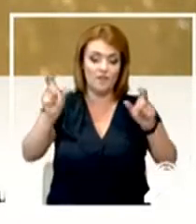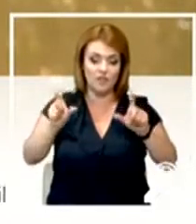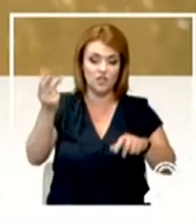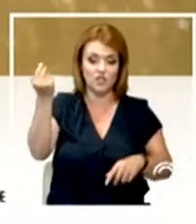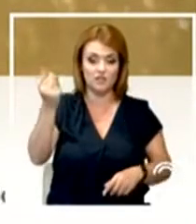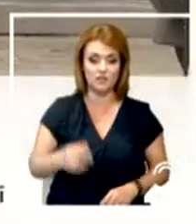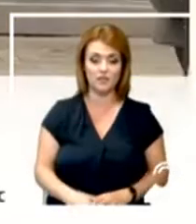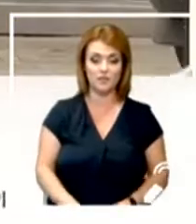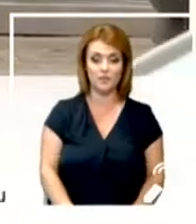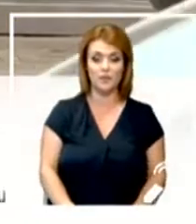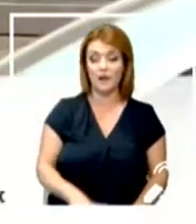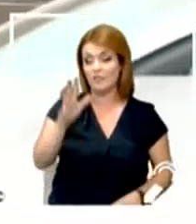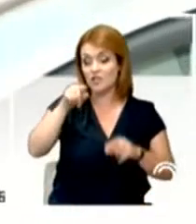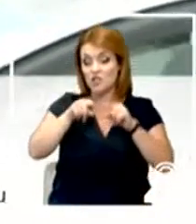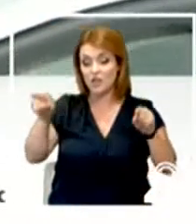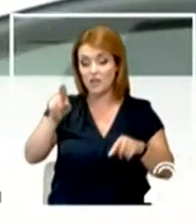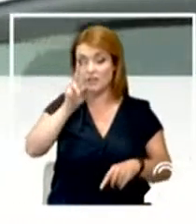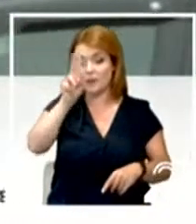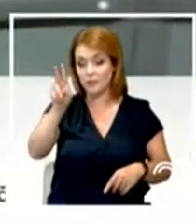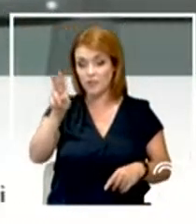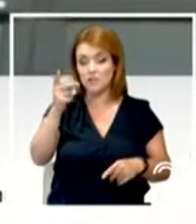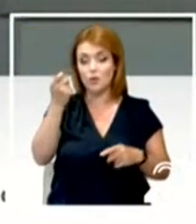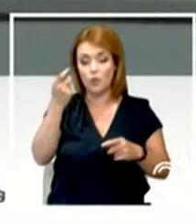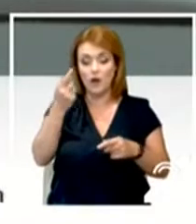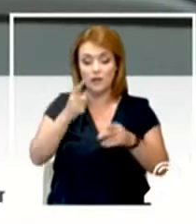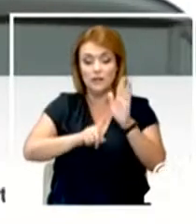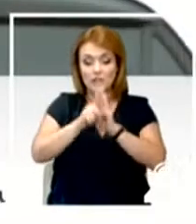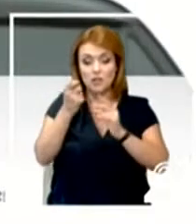de 2 luni prețurile la pompă au scăzut constant.